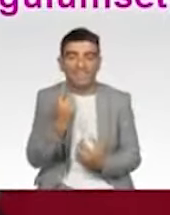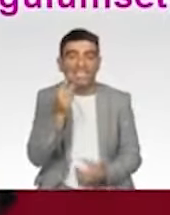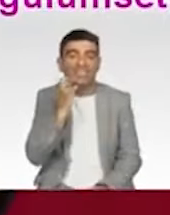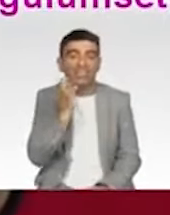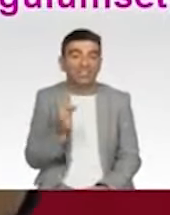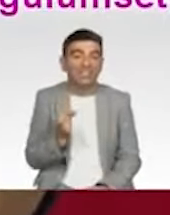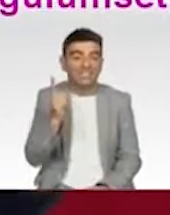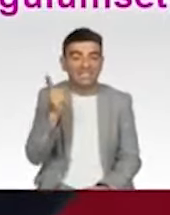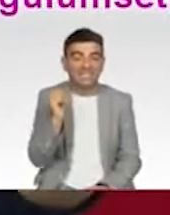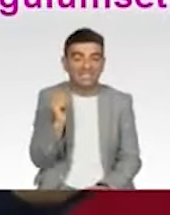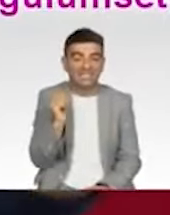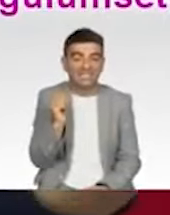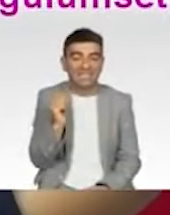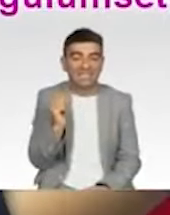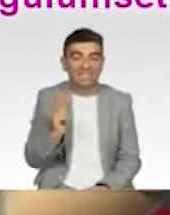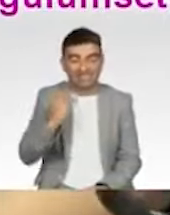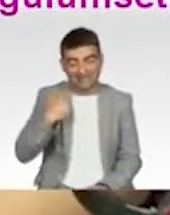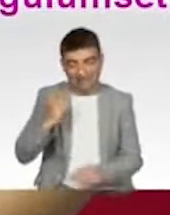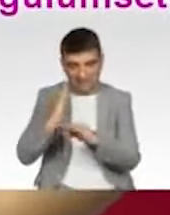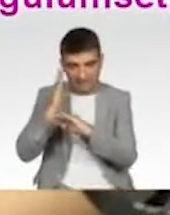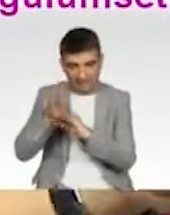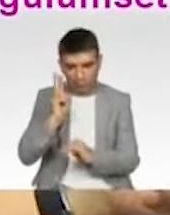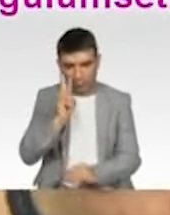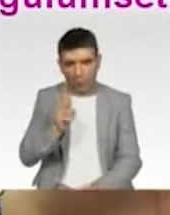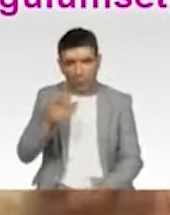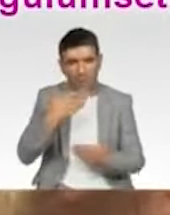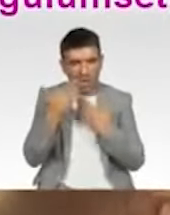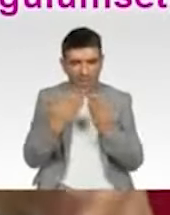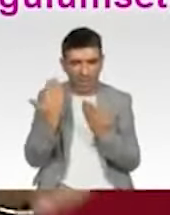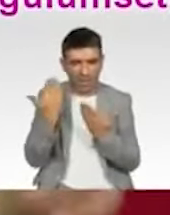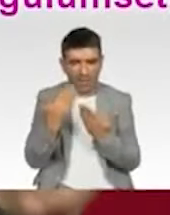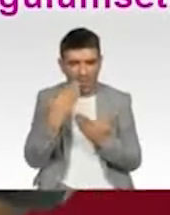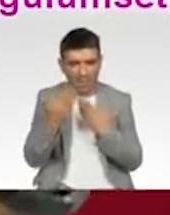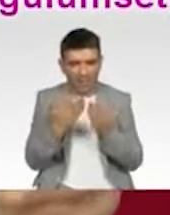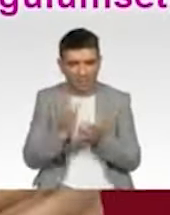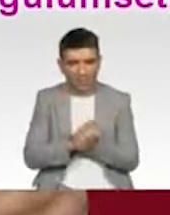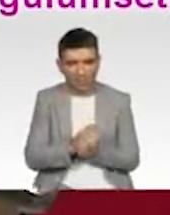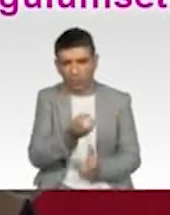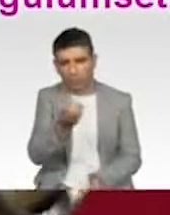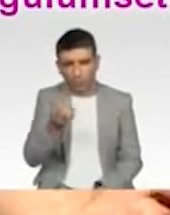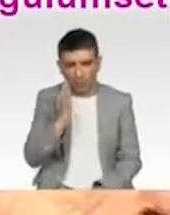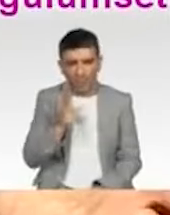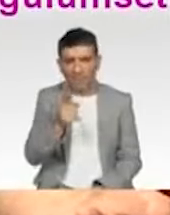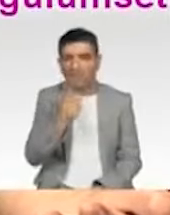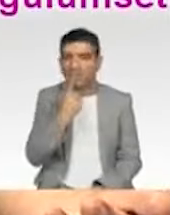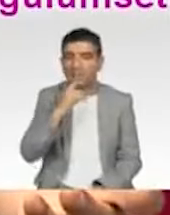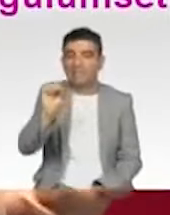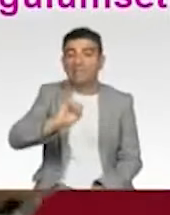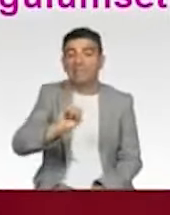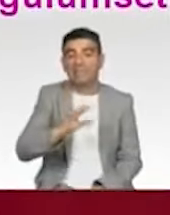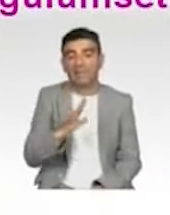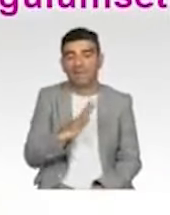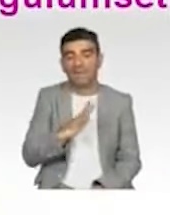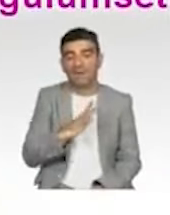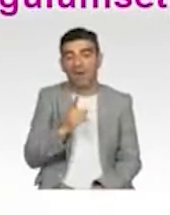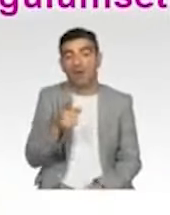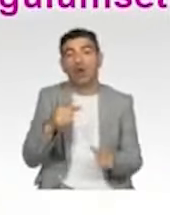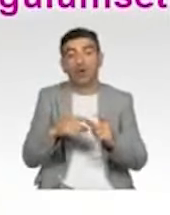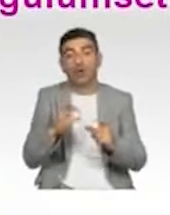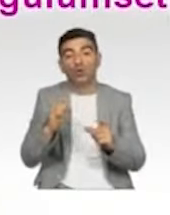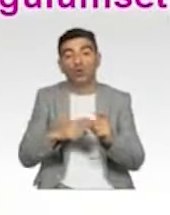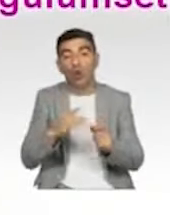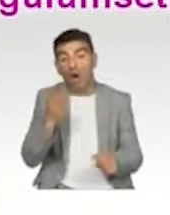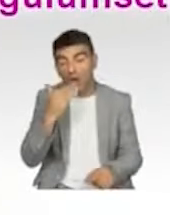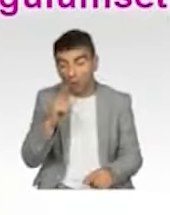Çinliler hani mesela gittiğimde gördüm ben bunu hep anlatırlardı. Çok fazla sirke tüketiyorlar. Çok fazla sosları var.